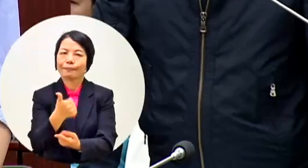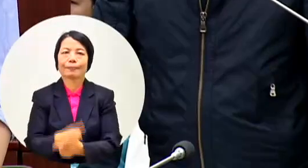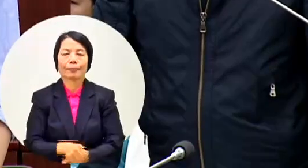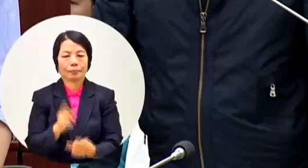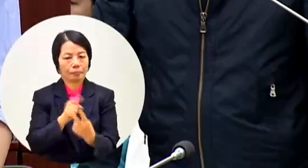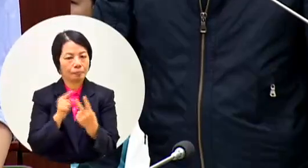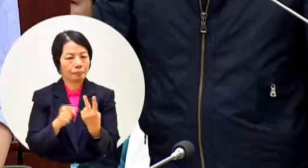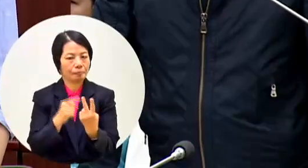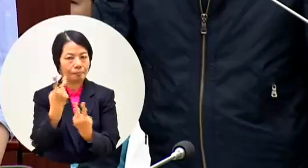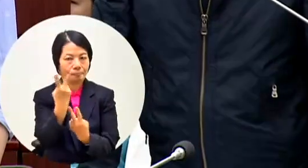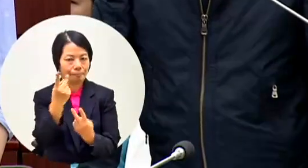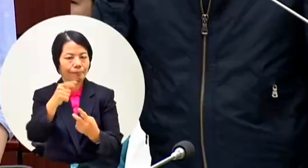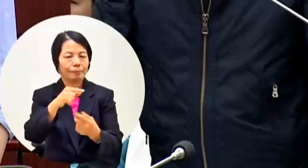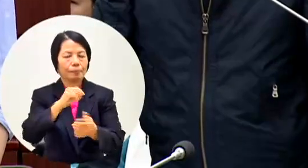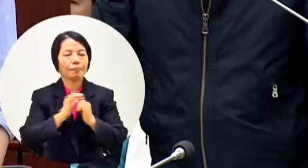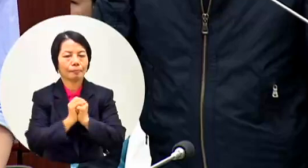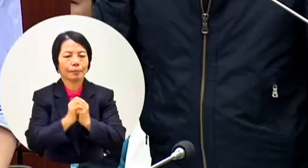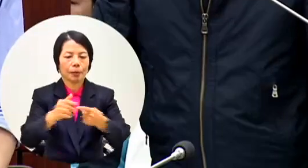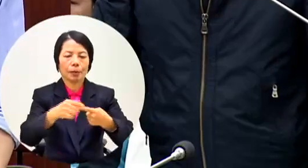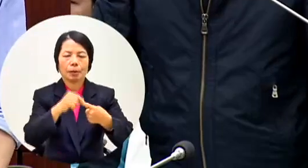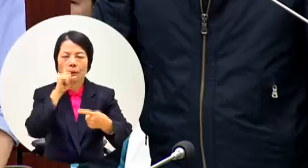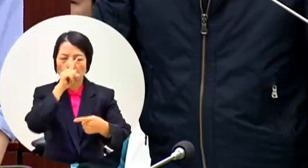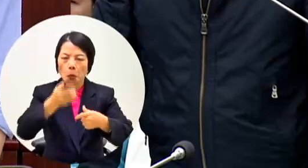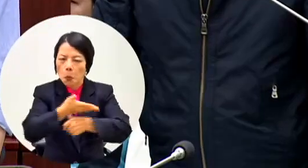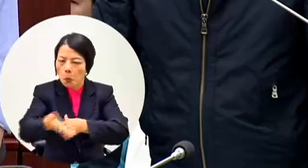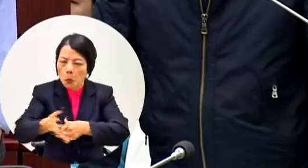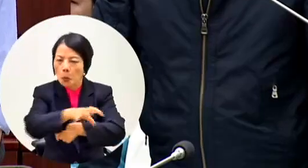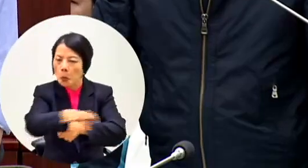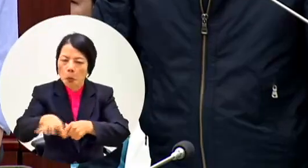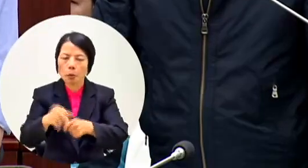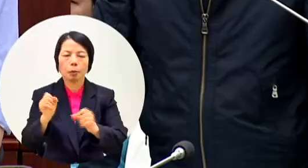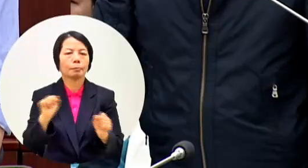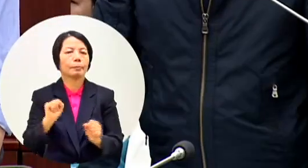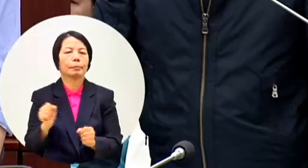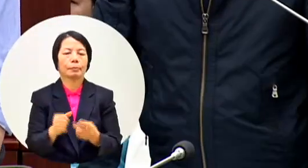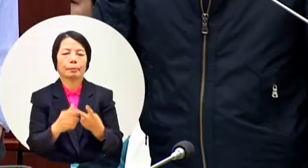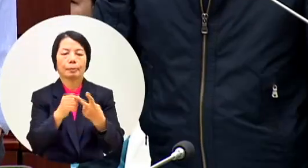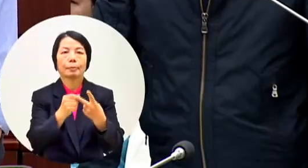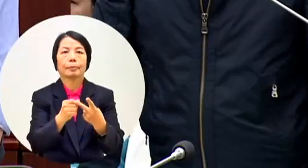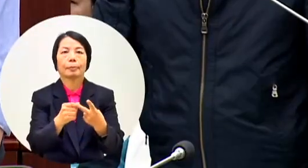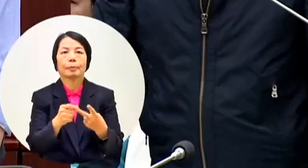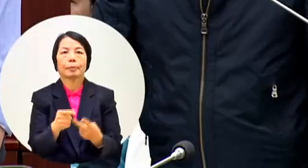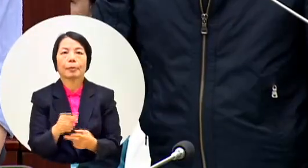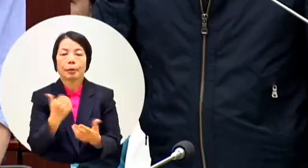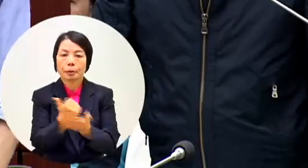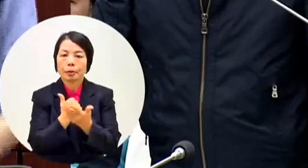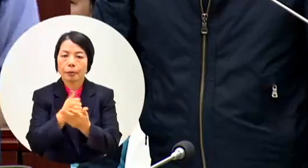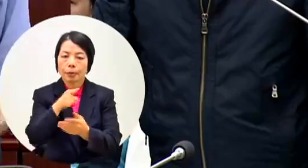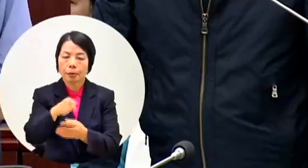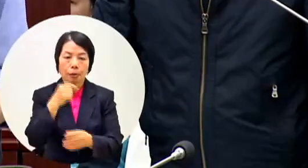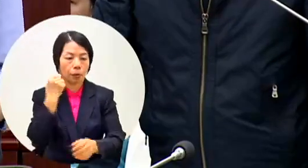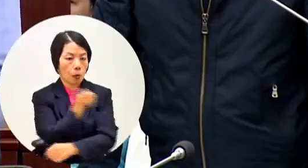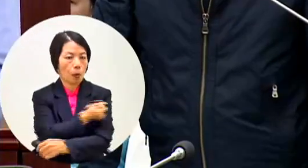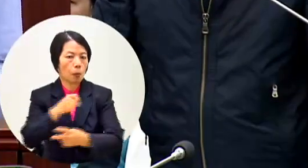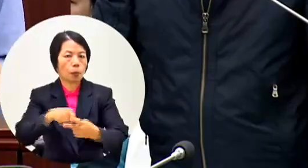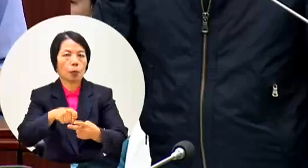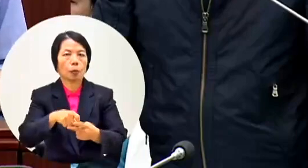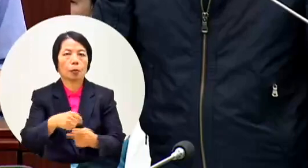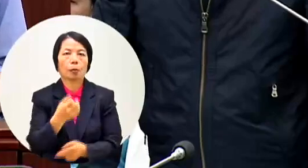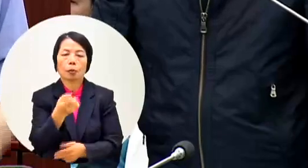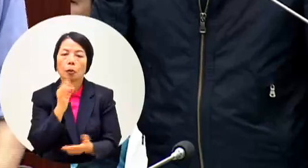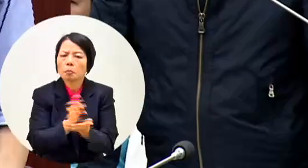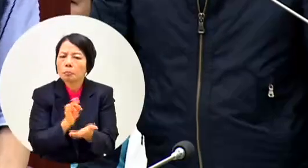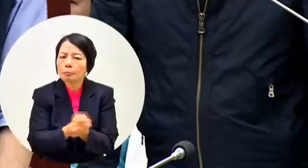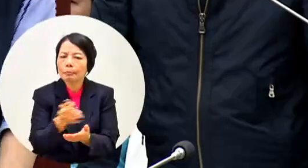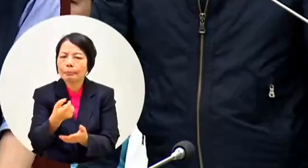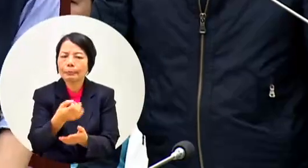污染我的环境，高雄受不了；第二，请你照顾我的老公，就是低薪的问题，尽可能把薪水提高一